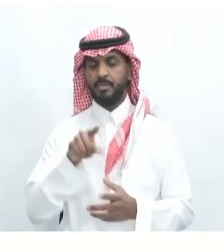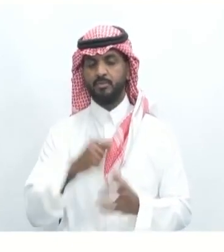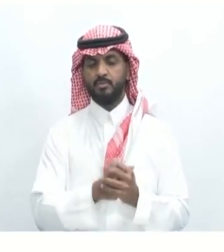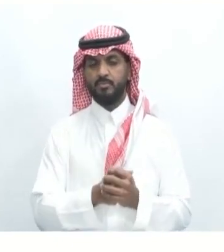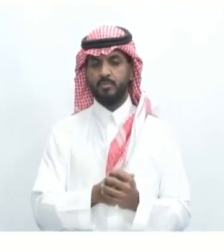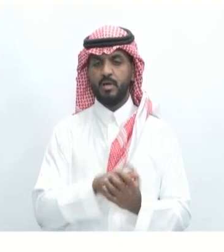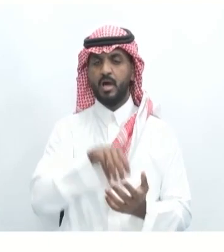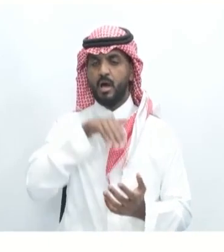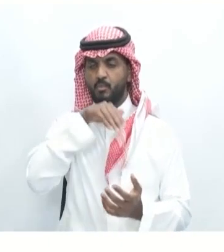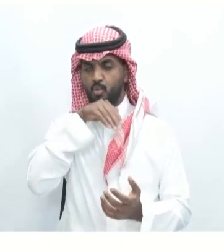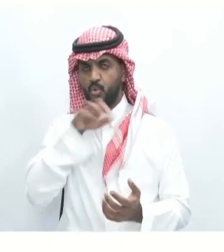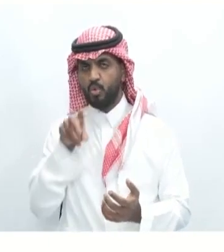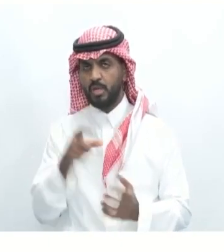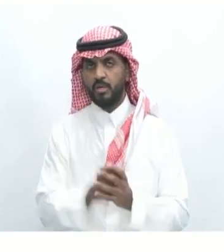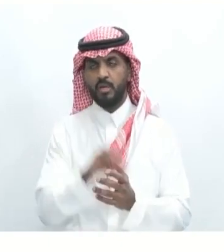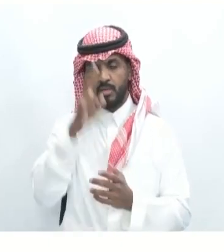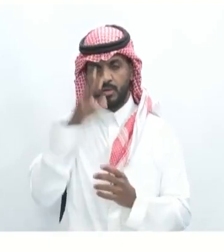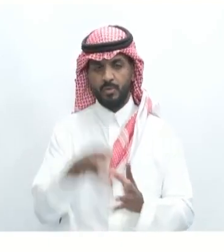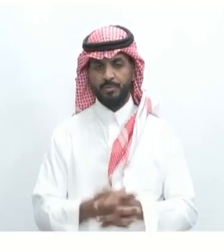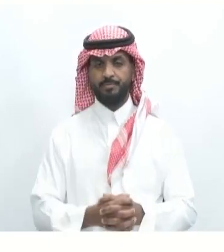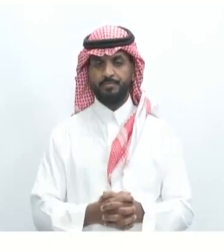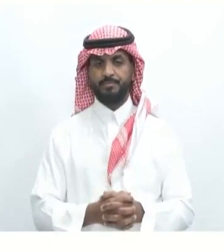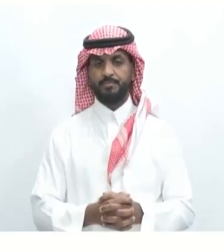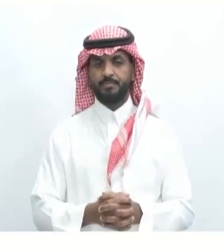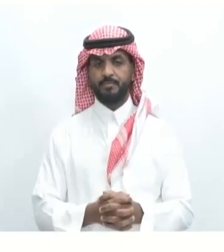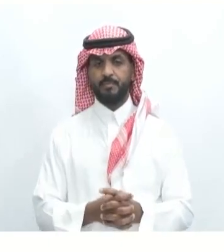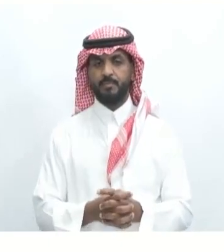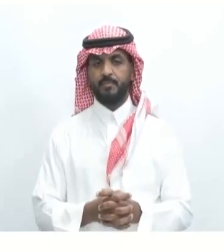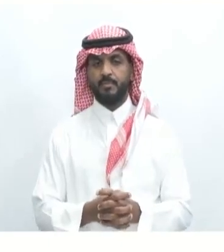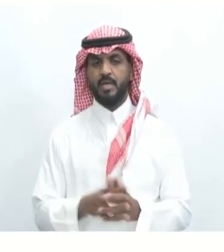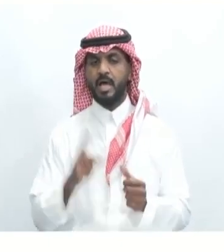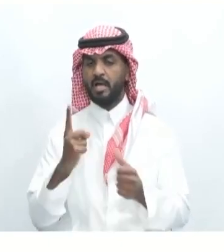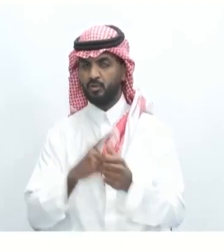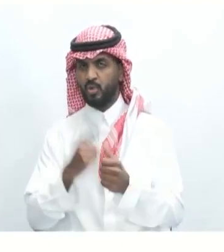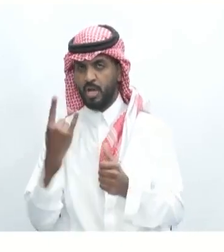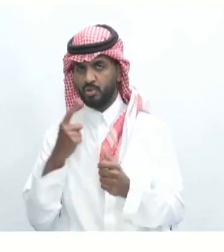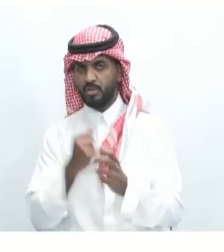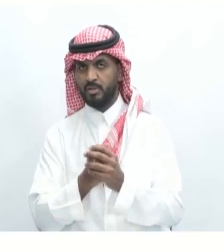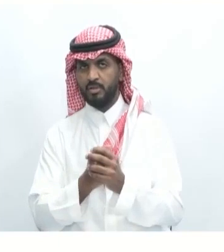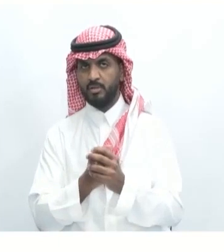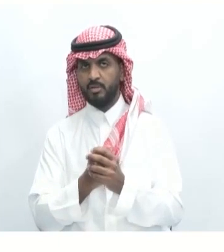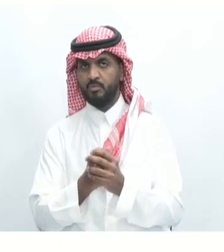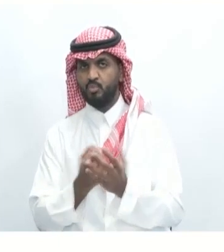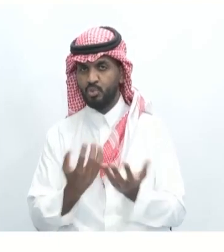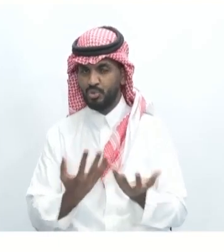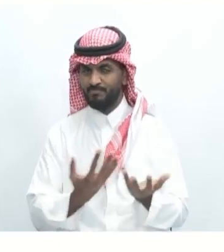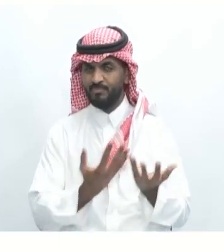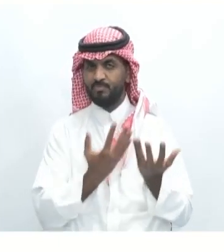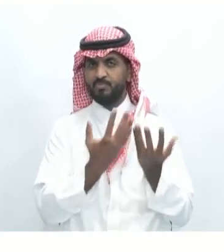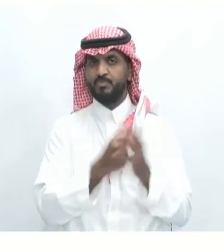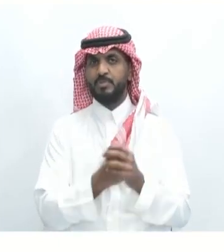ممتاز نقول ابو هريره رضي الله عنه احد العشره المبشر